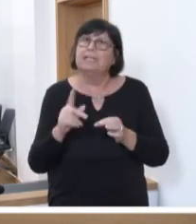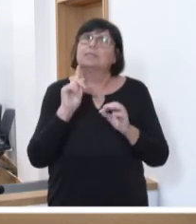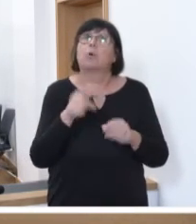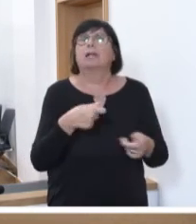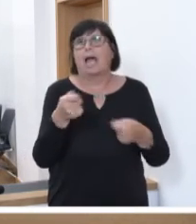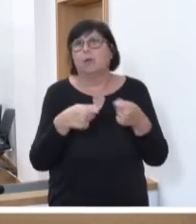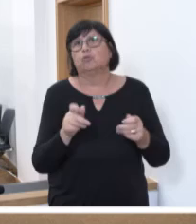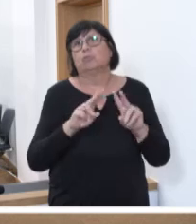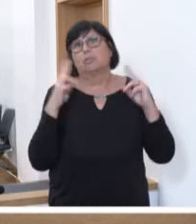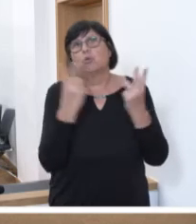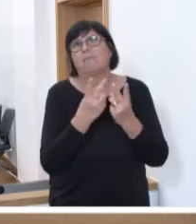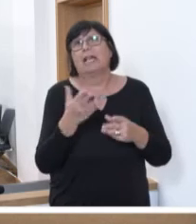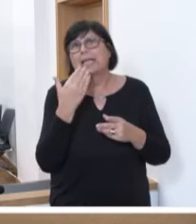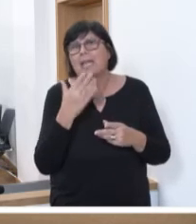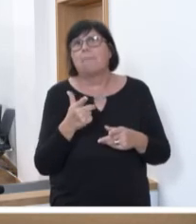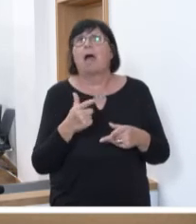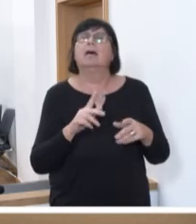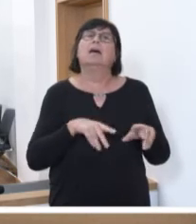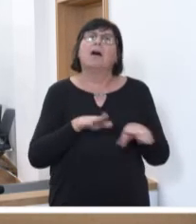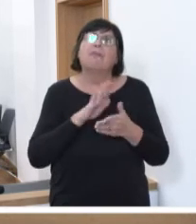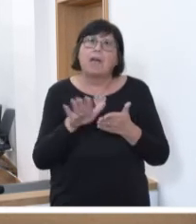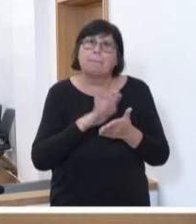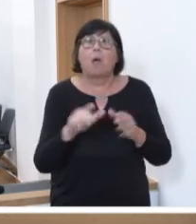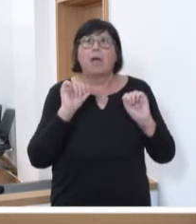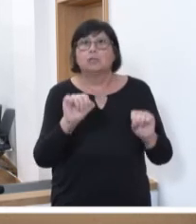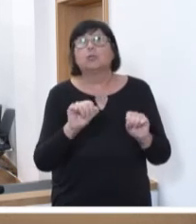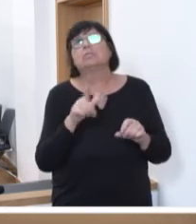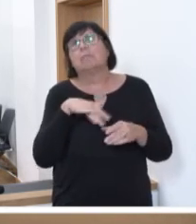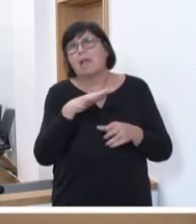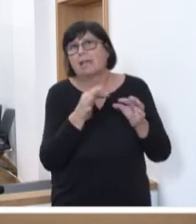Ausschuss für Umwelt, Klima, Mobilität, Agrar- und Verbraucherschutz des Landtages empfehlen wollen.